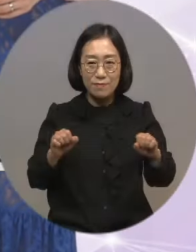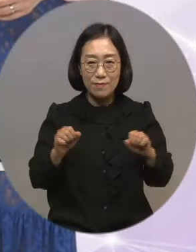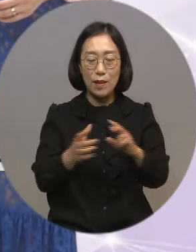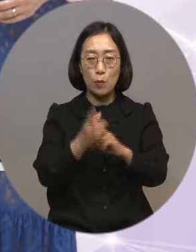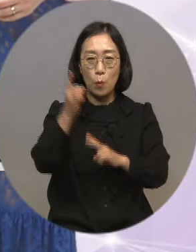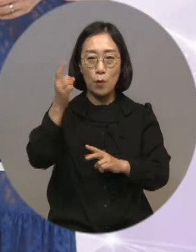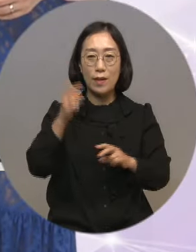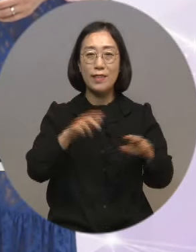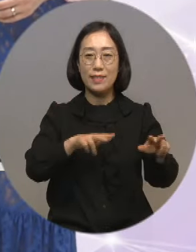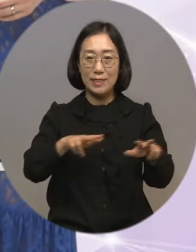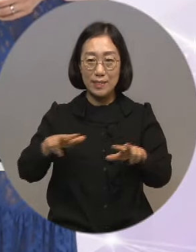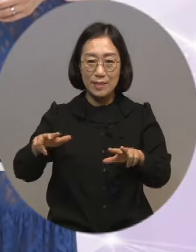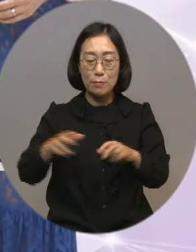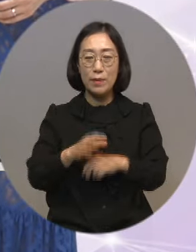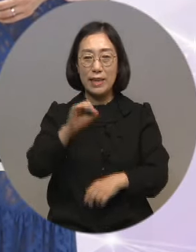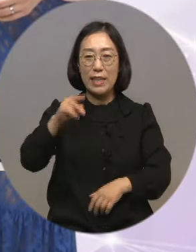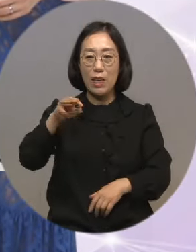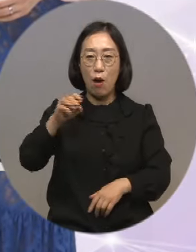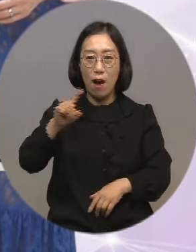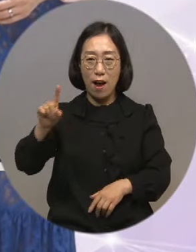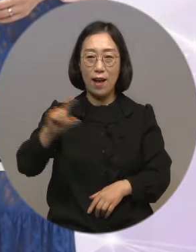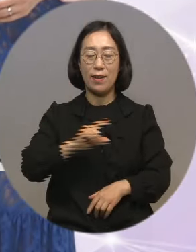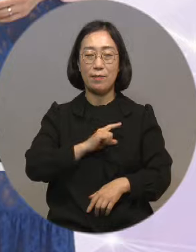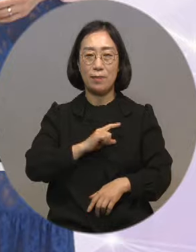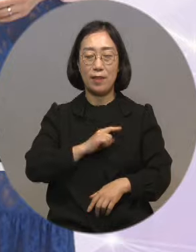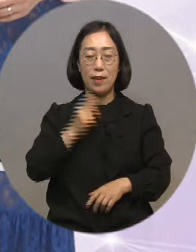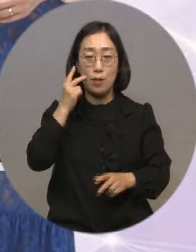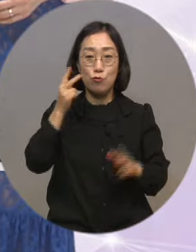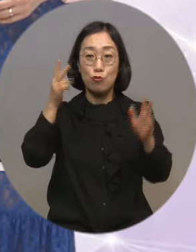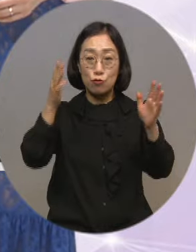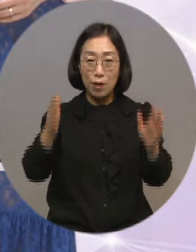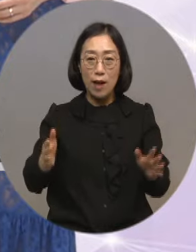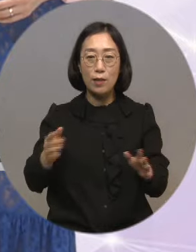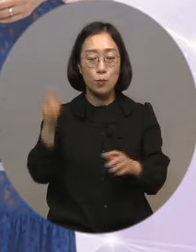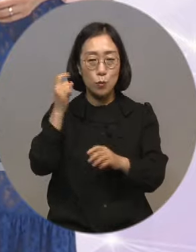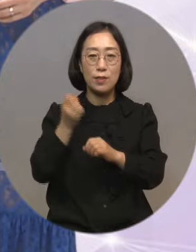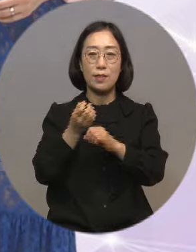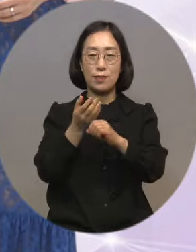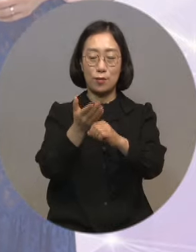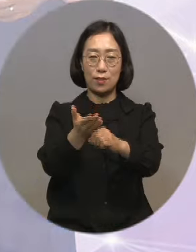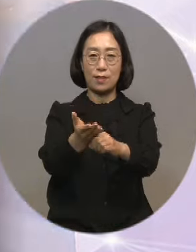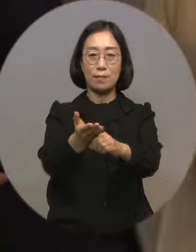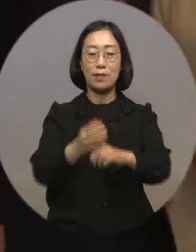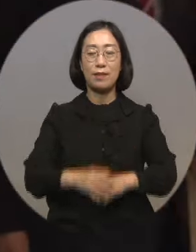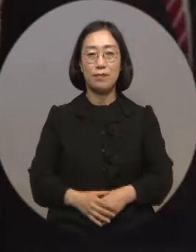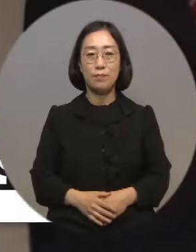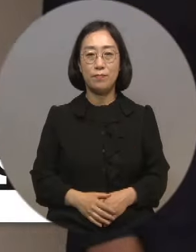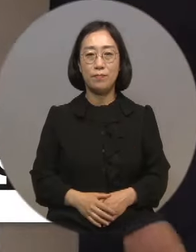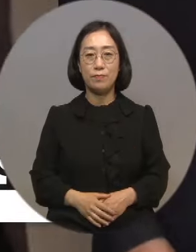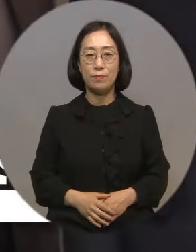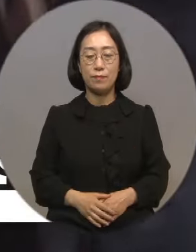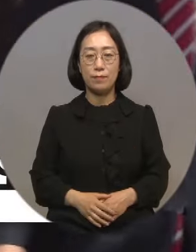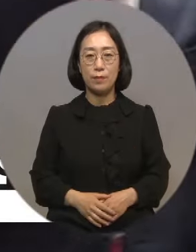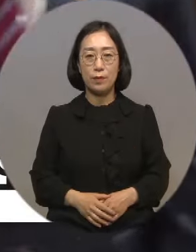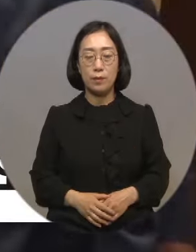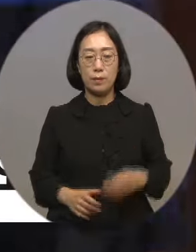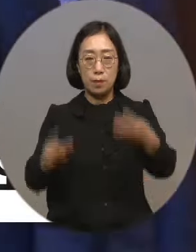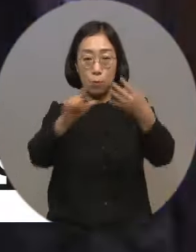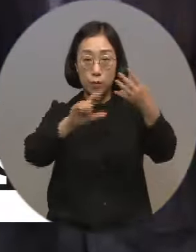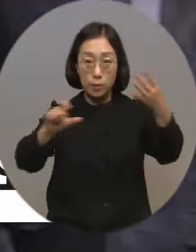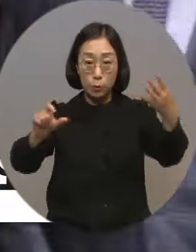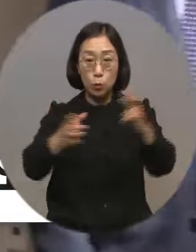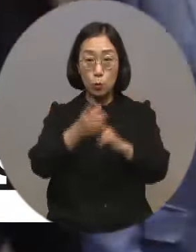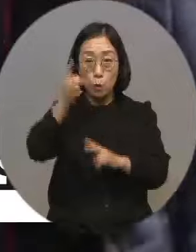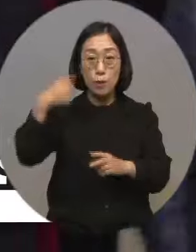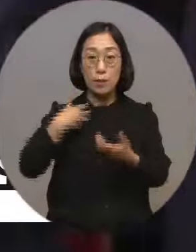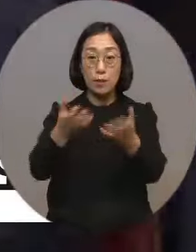안녕하십니까. 통일나우의 이영아입니다. 한 주간의 통일 소식 브리핑에서 전해드립니다. 지난 15일 김영호